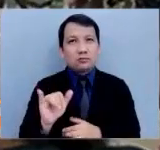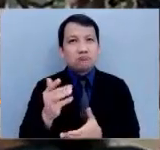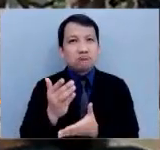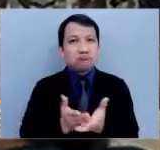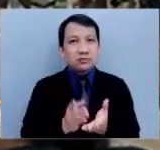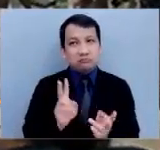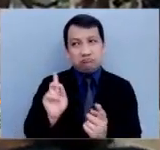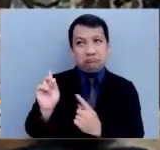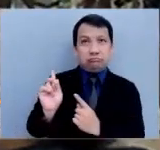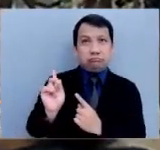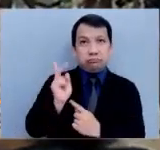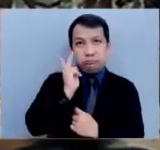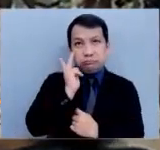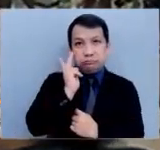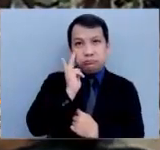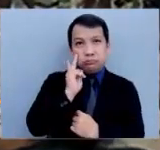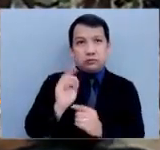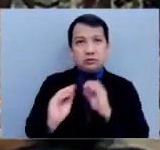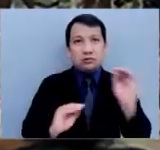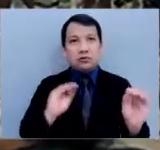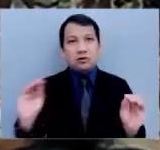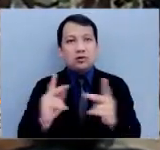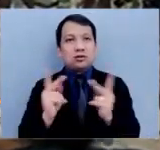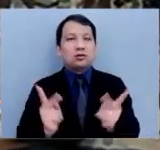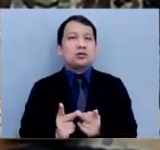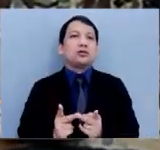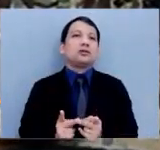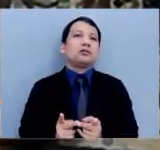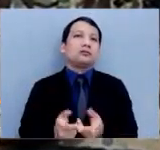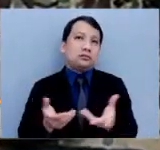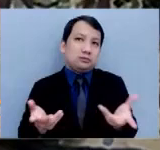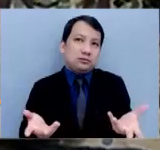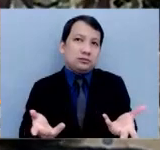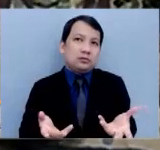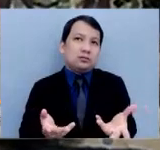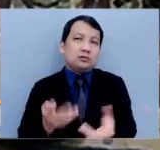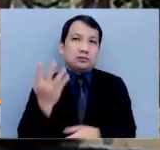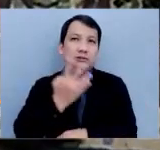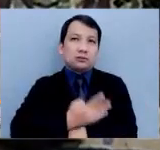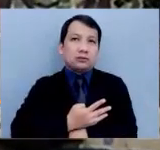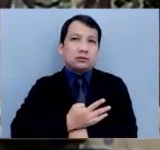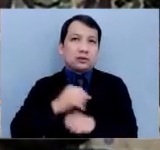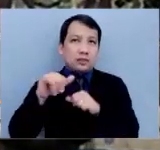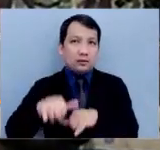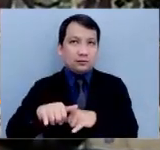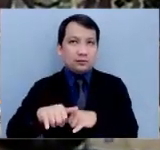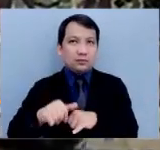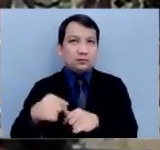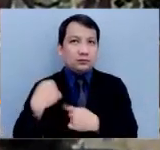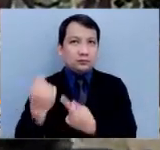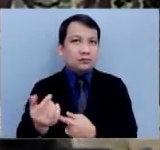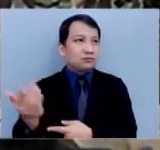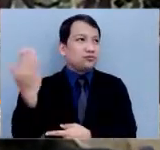na kanya-kanyang hanap na lamang muna ng pwesto dito sa lugar, eh halos 4 araw na raw dito sa terminal o halos nung